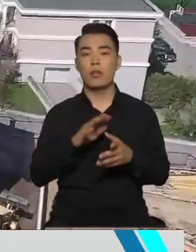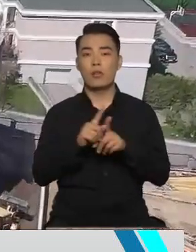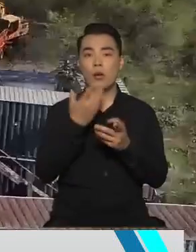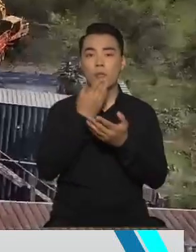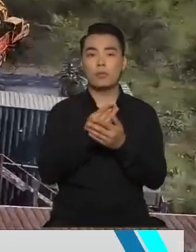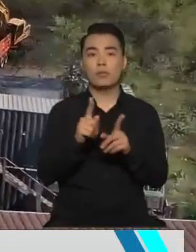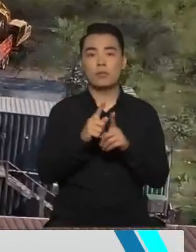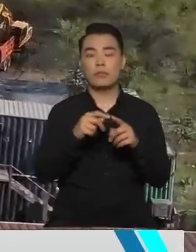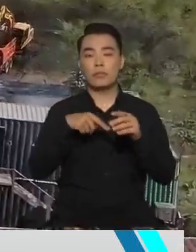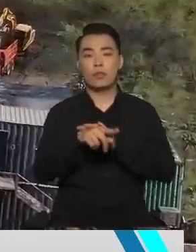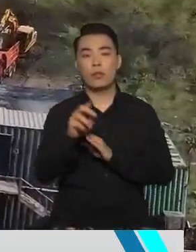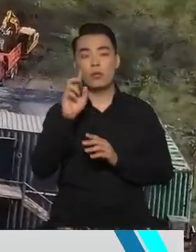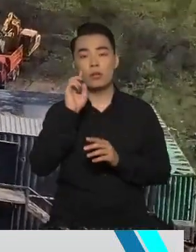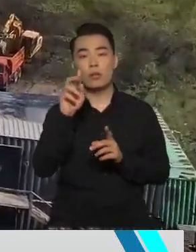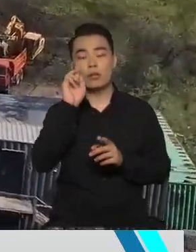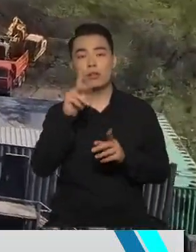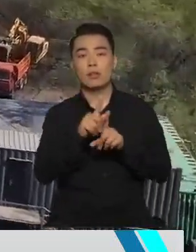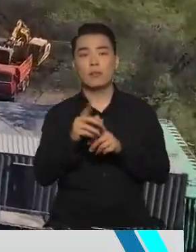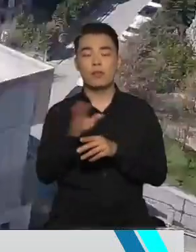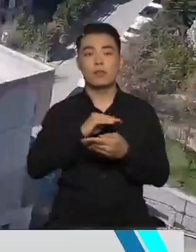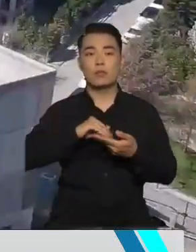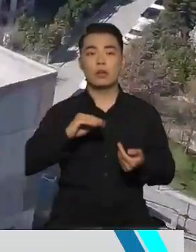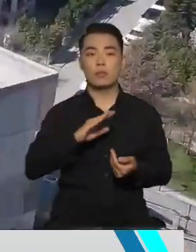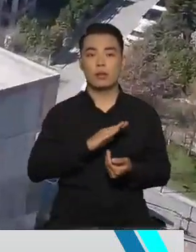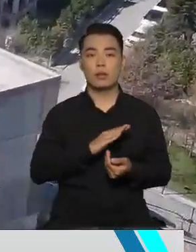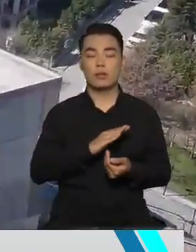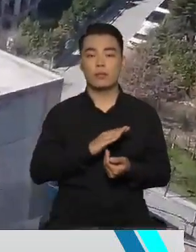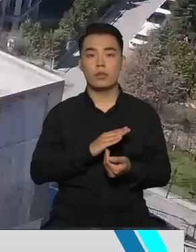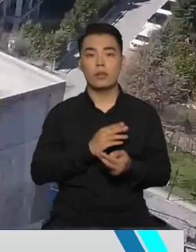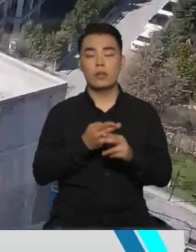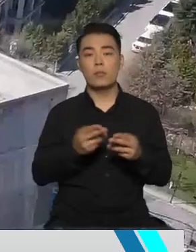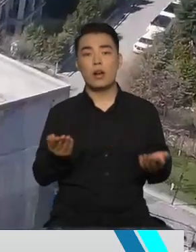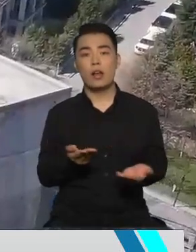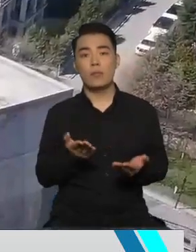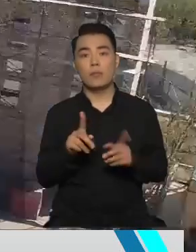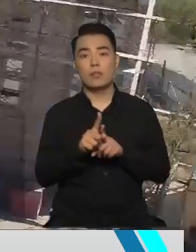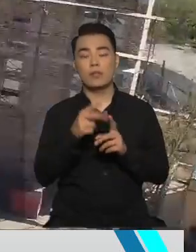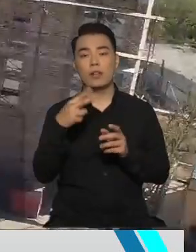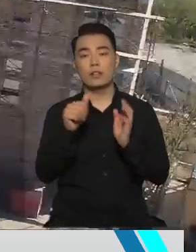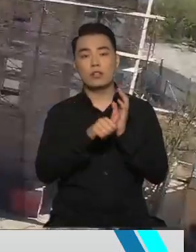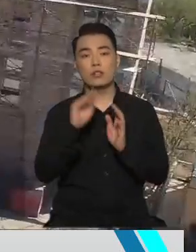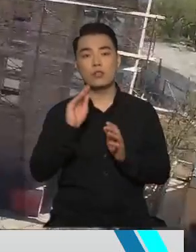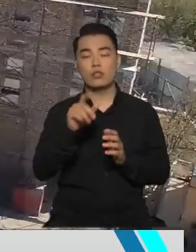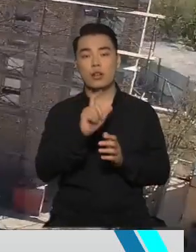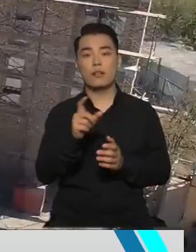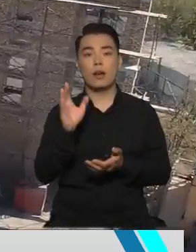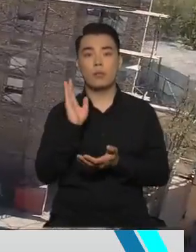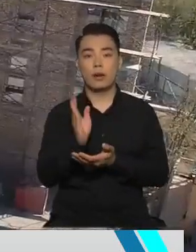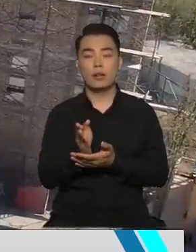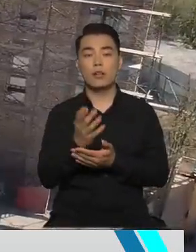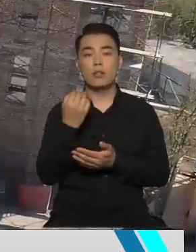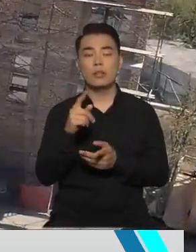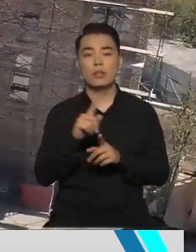без согласования с экстренными службами. В настоящий момент там проживает порядка 26 тысяч человек.